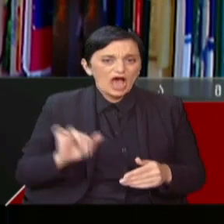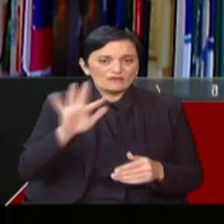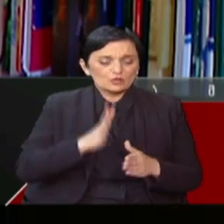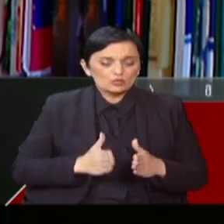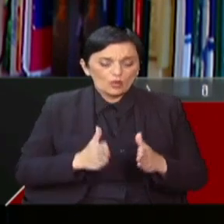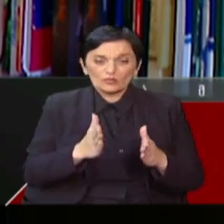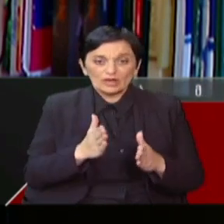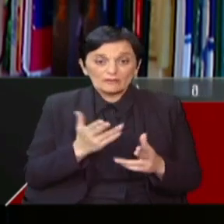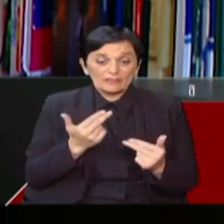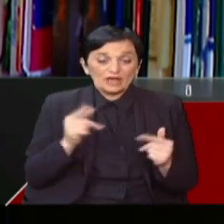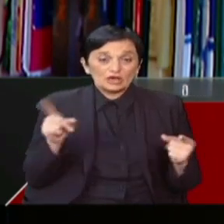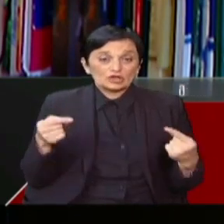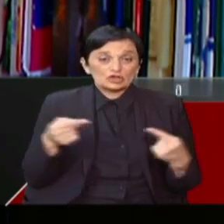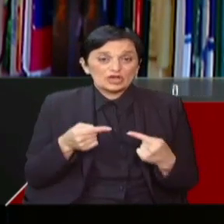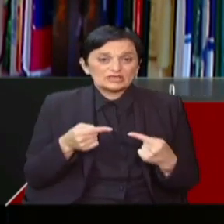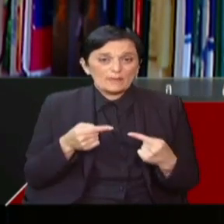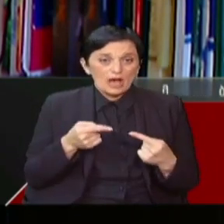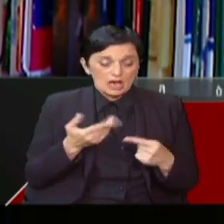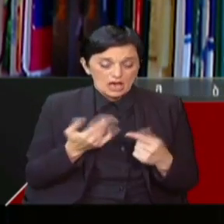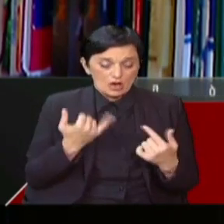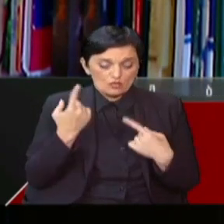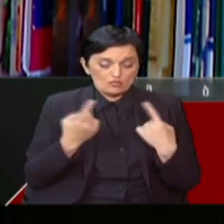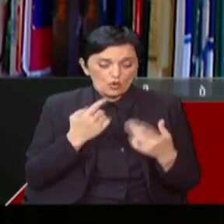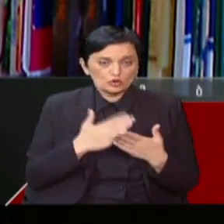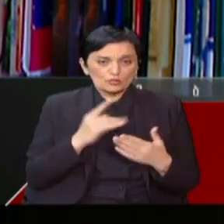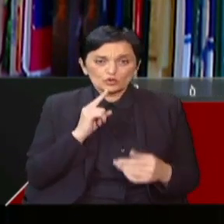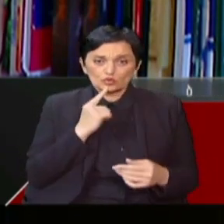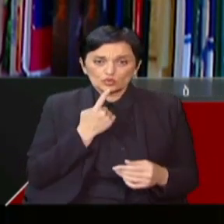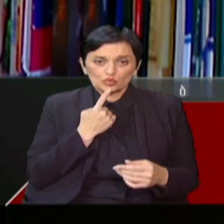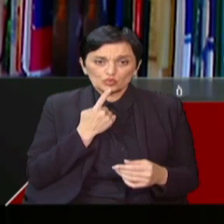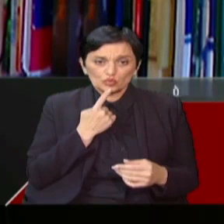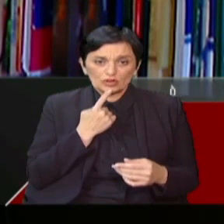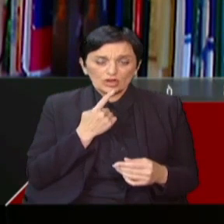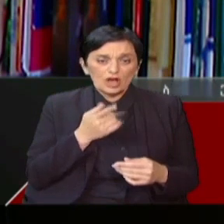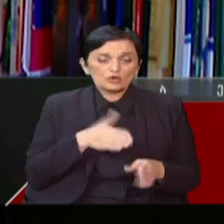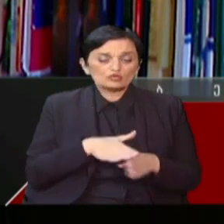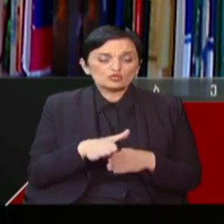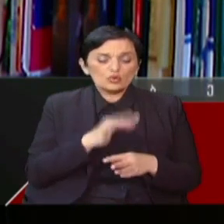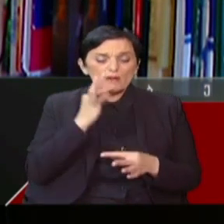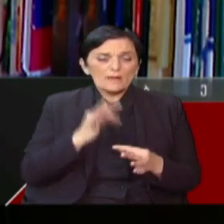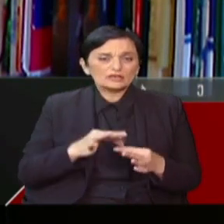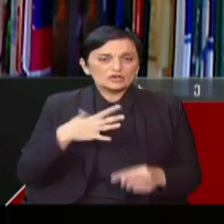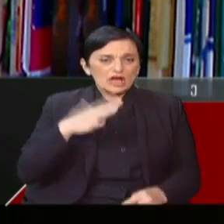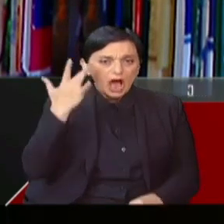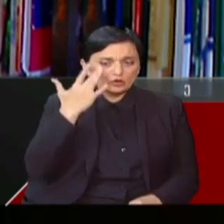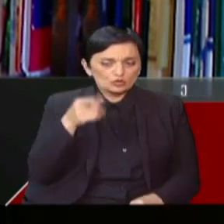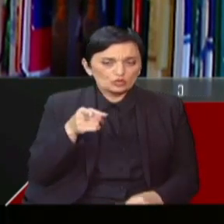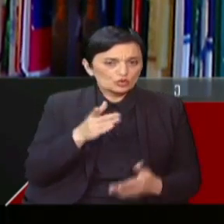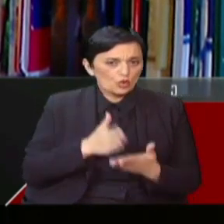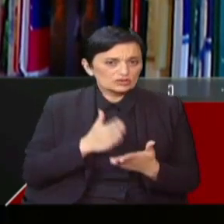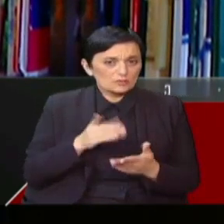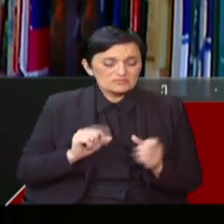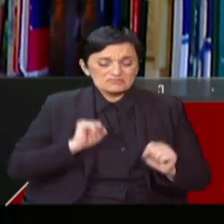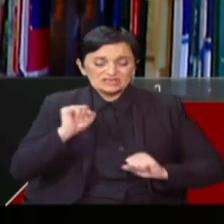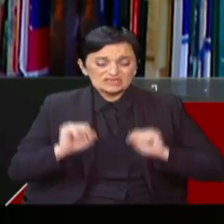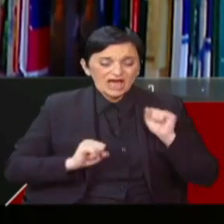მომავლის გზაზე. შესაბამისად, მოცემულობა არის საკმაოდ რთული და აქ სრული პასუხისგებლობა ქართული ოცნებისა, მიუხედავად იმ